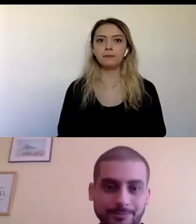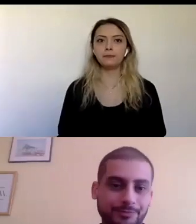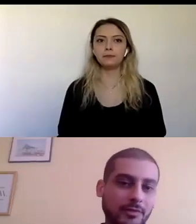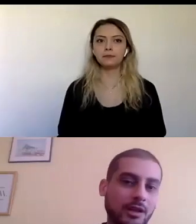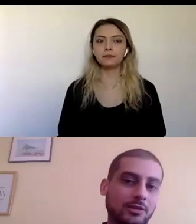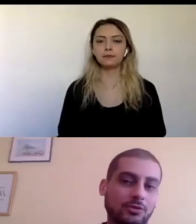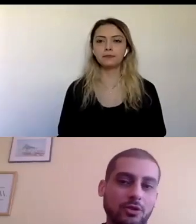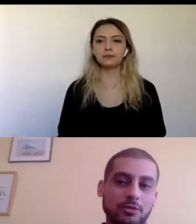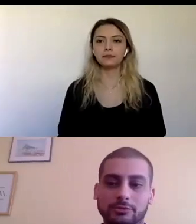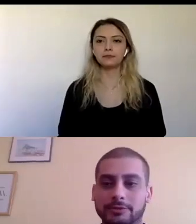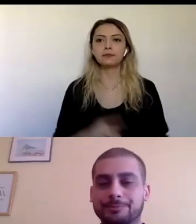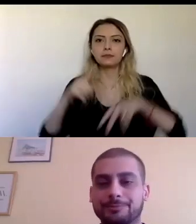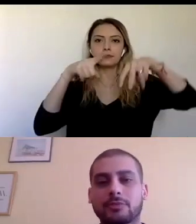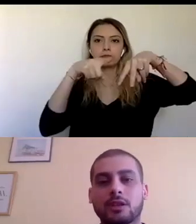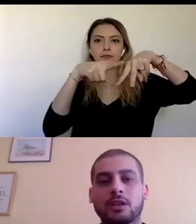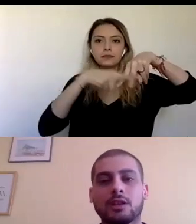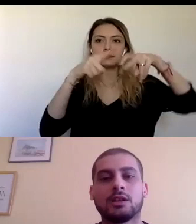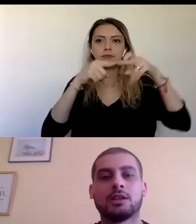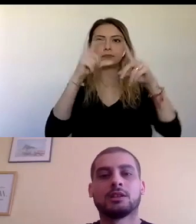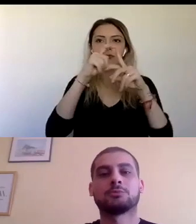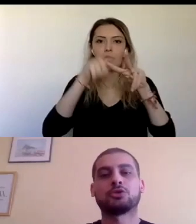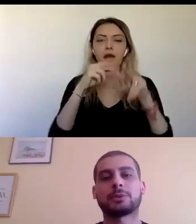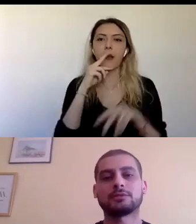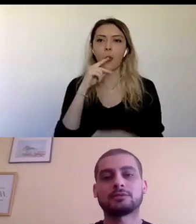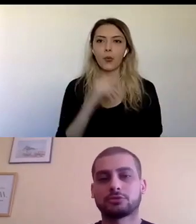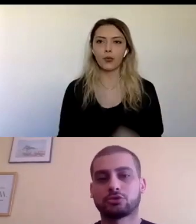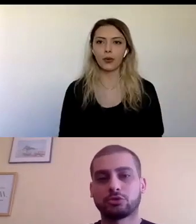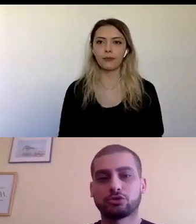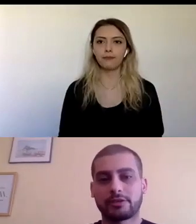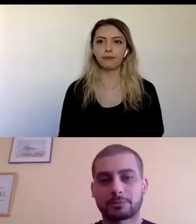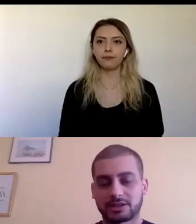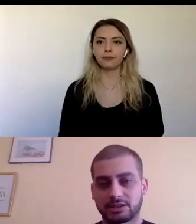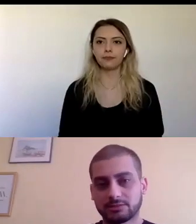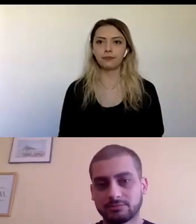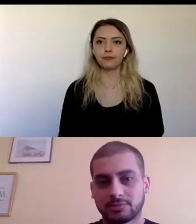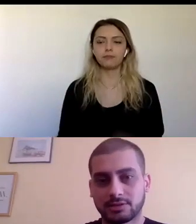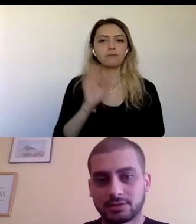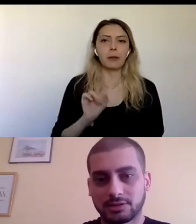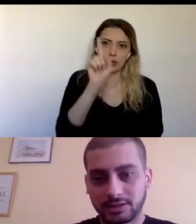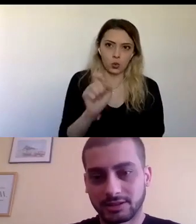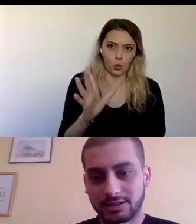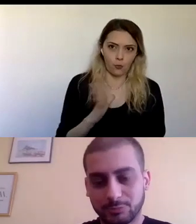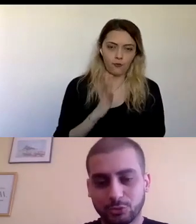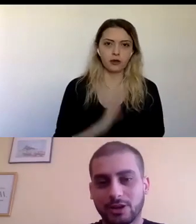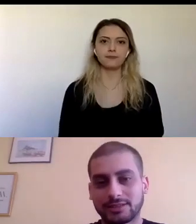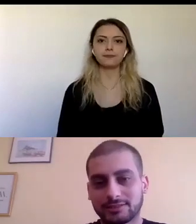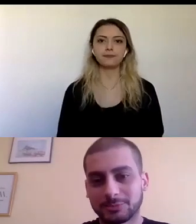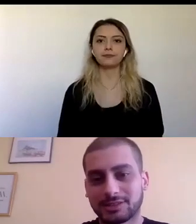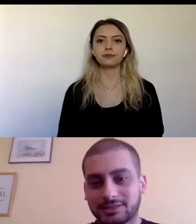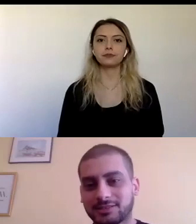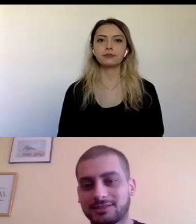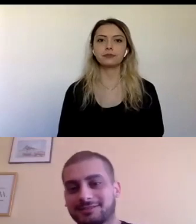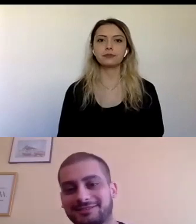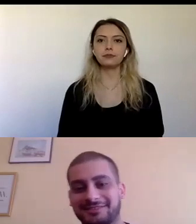Evet, görmüyordum onu. Şimdi önce ben şu soruyu sorarak başlayacağım. Bu